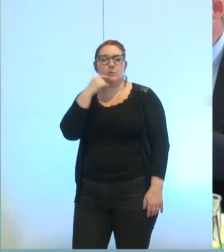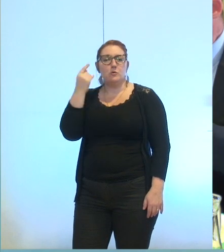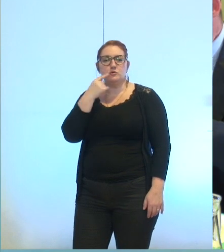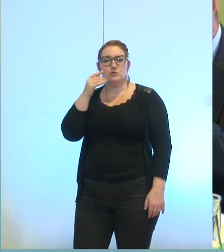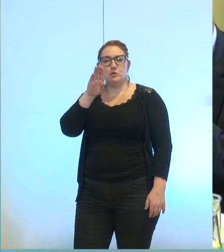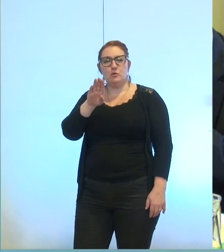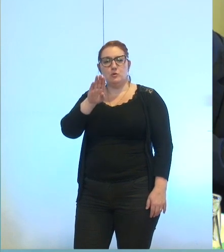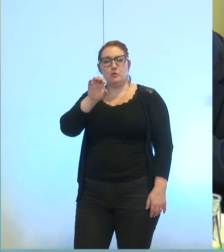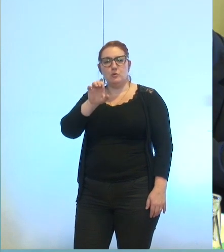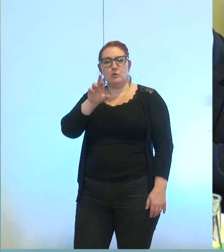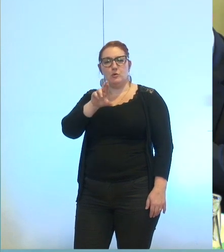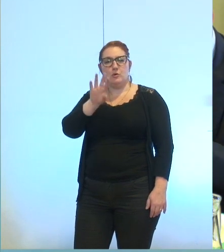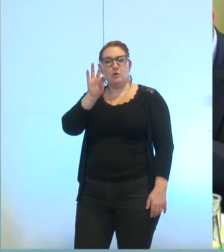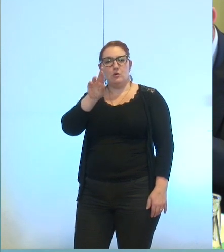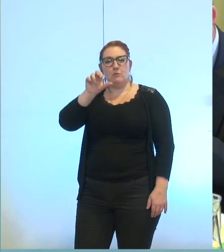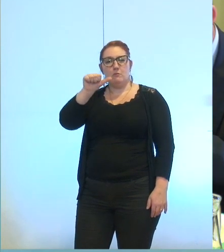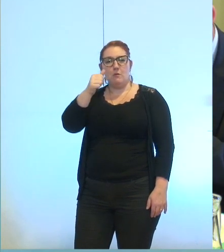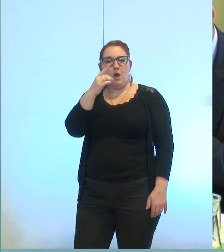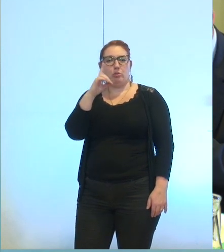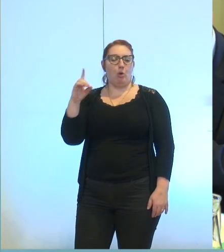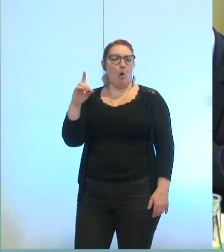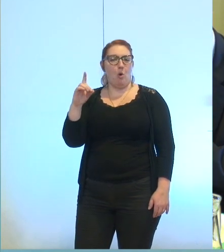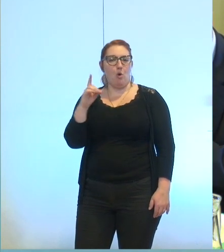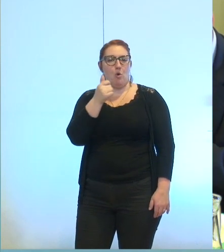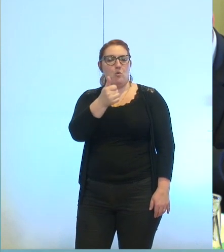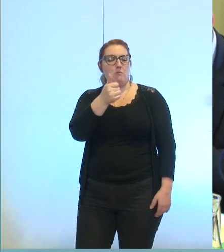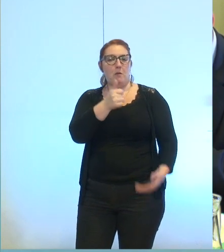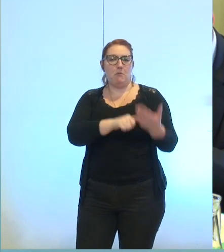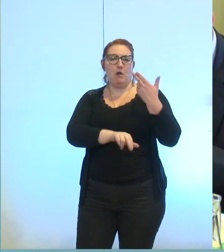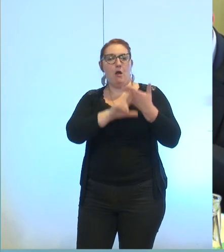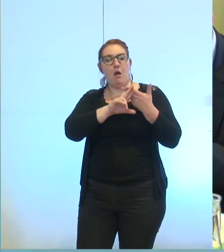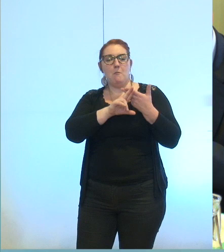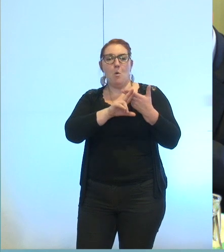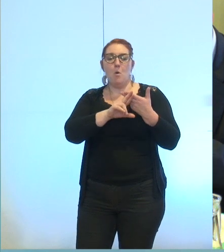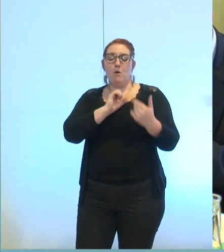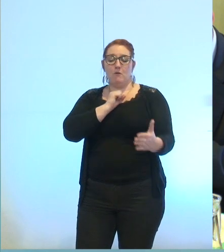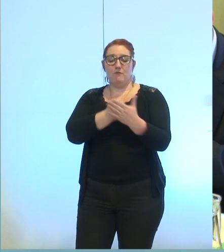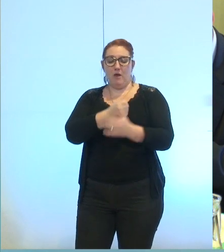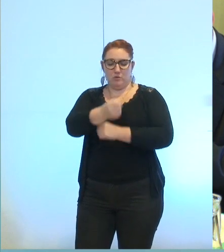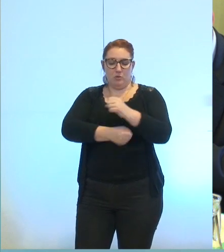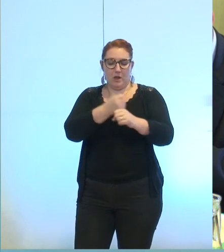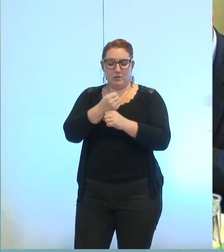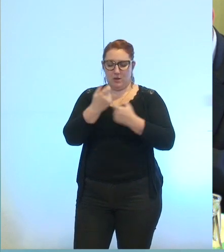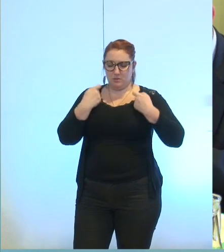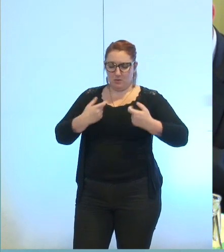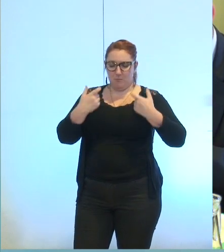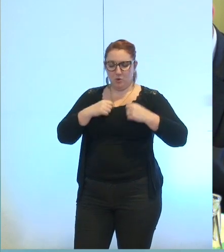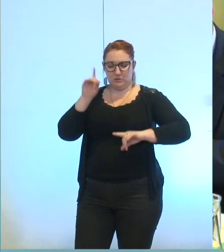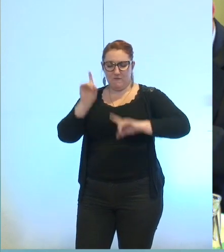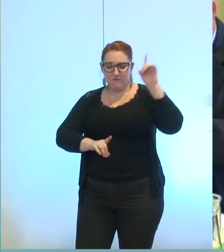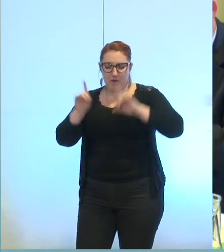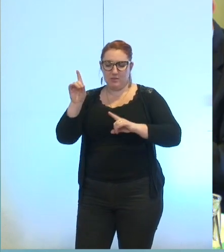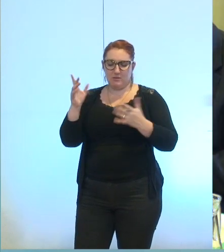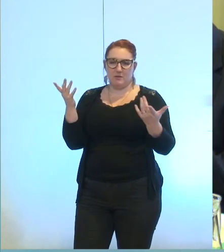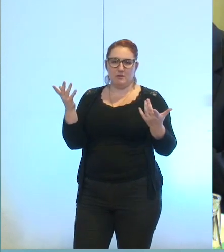nous dit que euh à la fin de l'année les dépenses des fêtes et cérémonies et des frais de